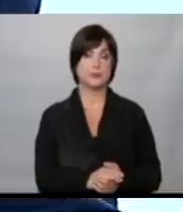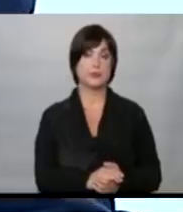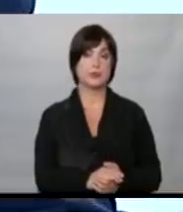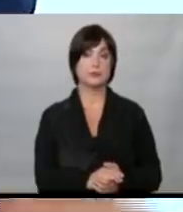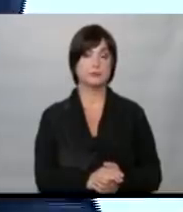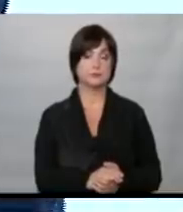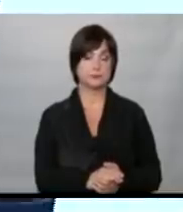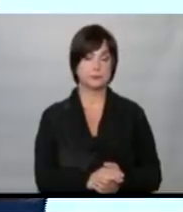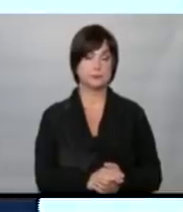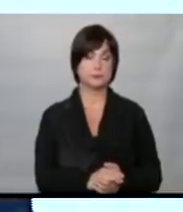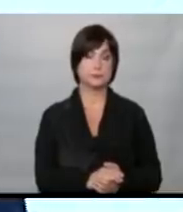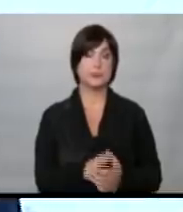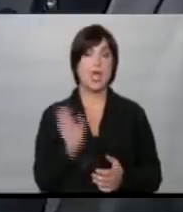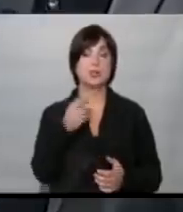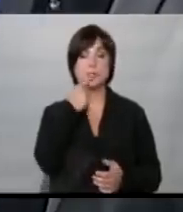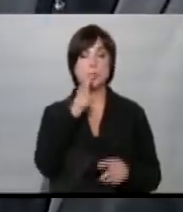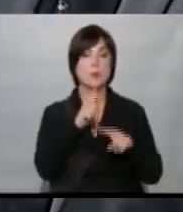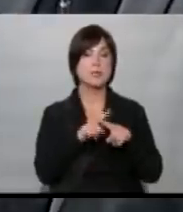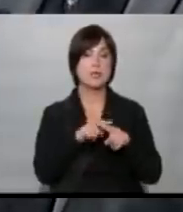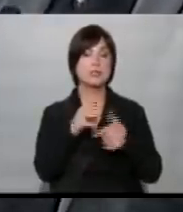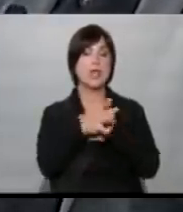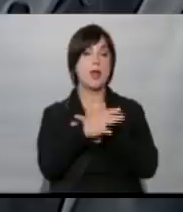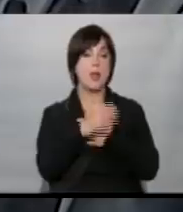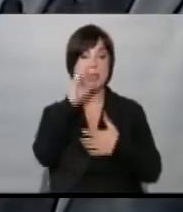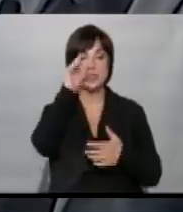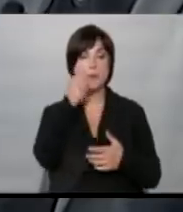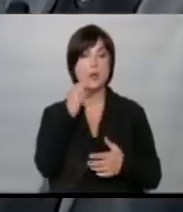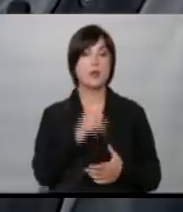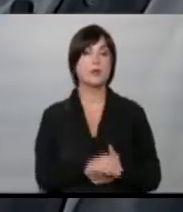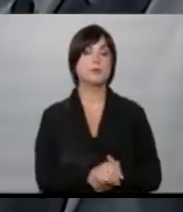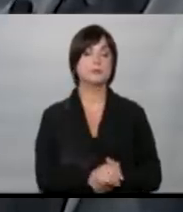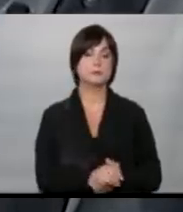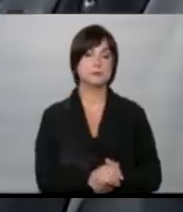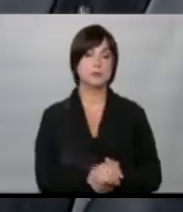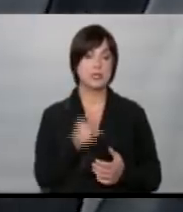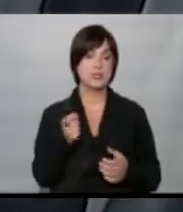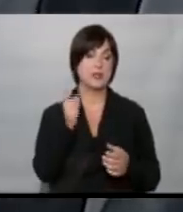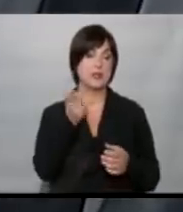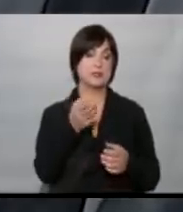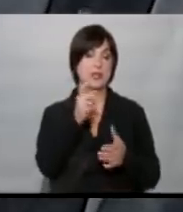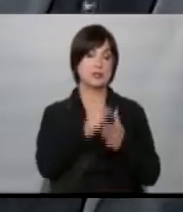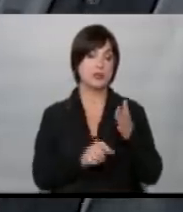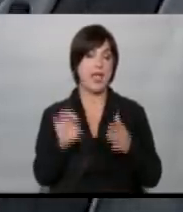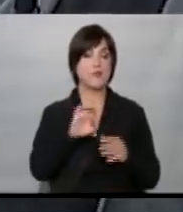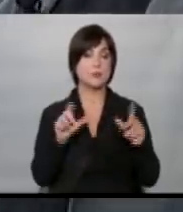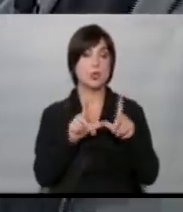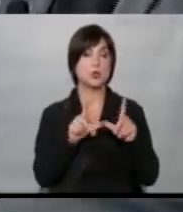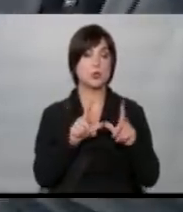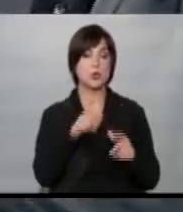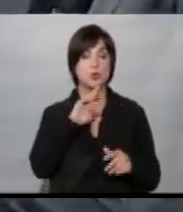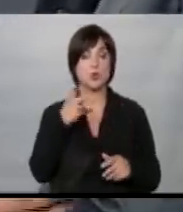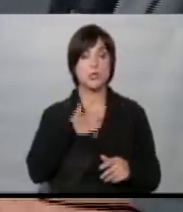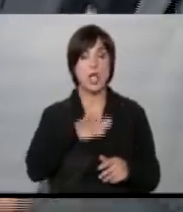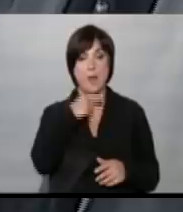Слушајте ме добро. Да зборуваме за Грција, за Албанија, да зборуваме за Бугарија. Аман, слушајте ме добро. Нели се во Европска унија? Не сакам тоа да кажам, нешто друго